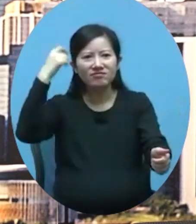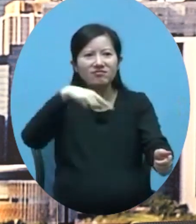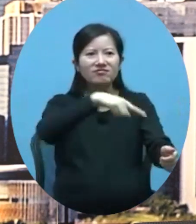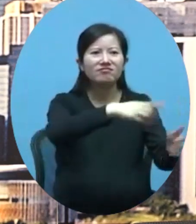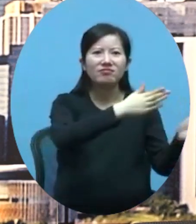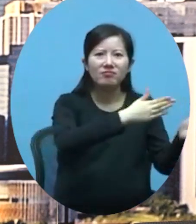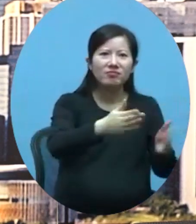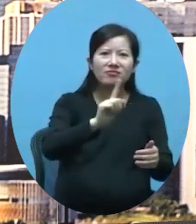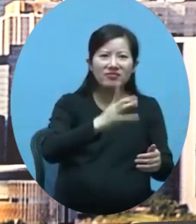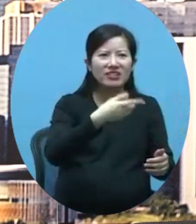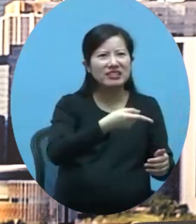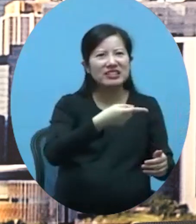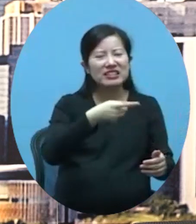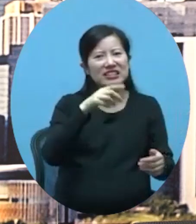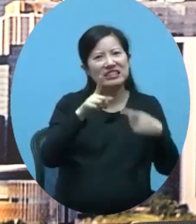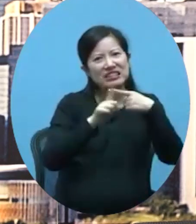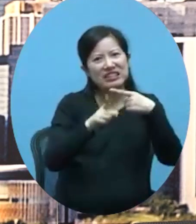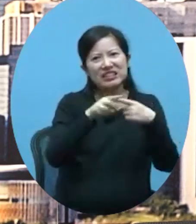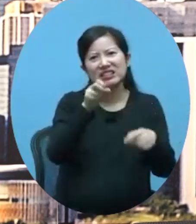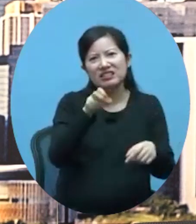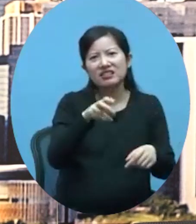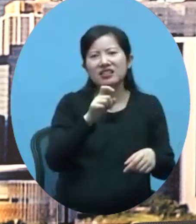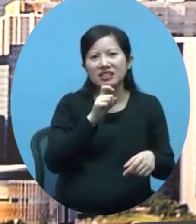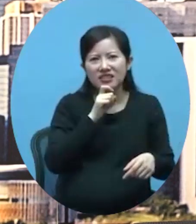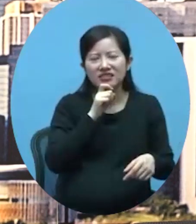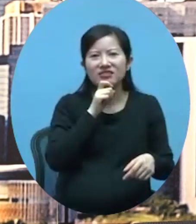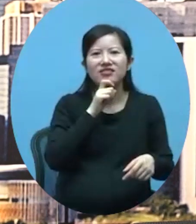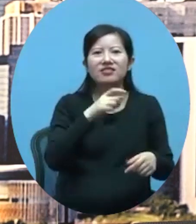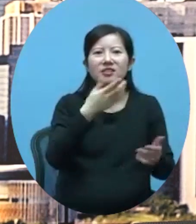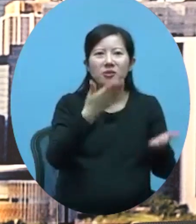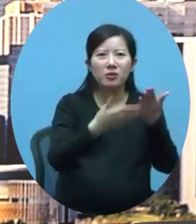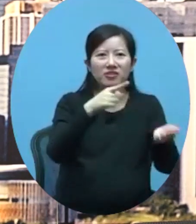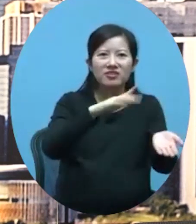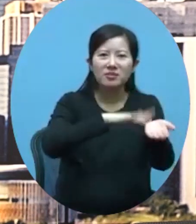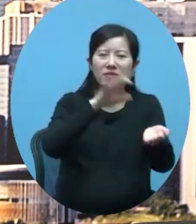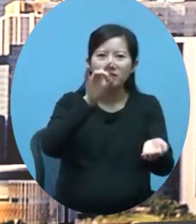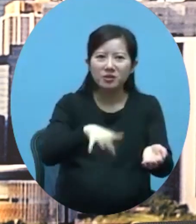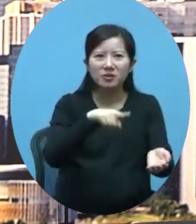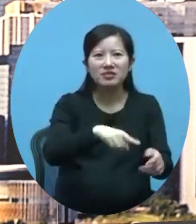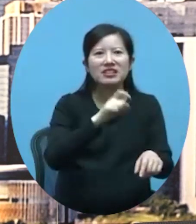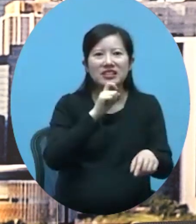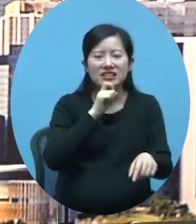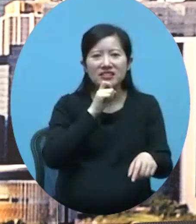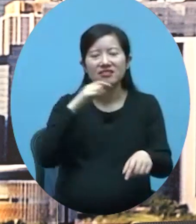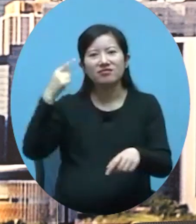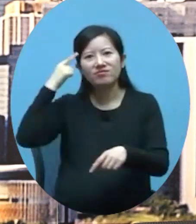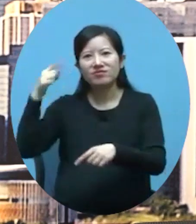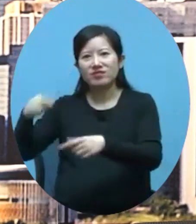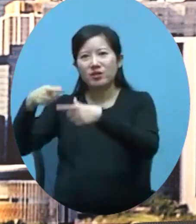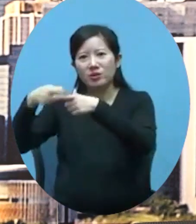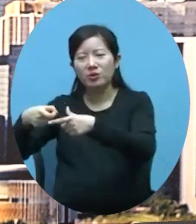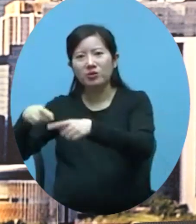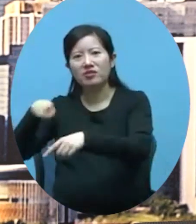都是有一定的风险就是说他们可能有机会接触到病毒那为了公众安全起见